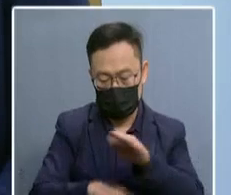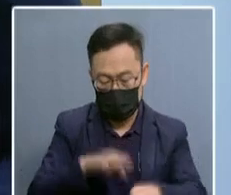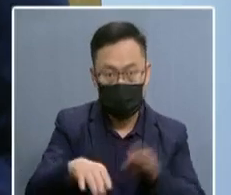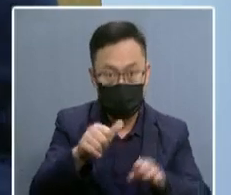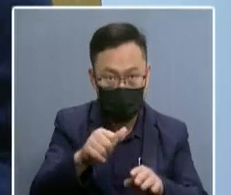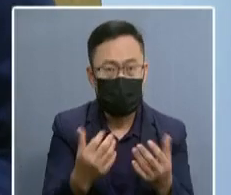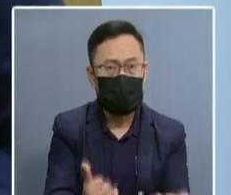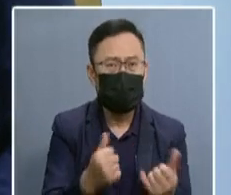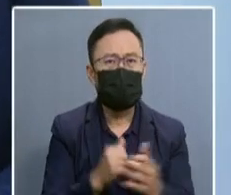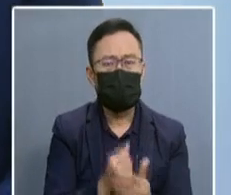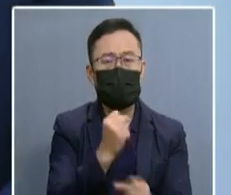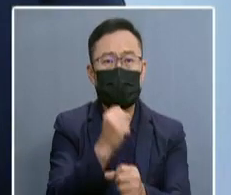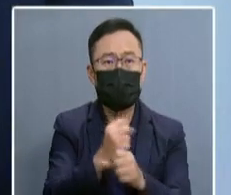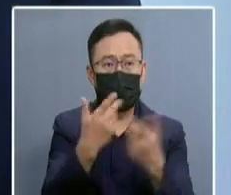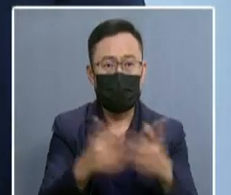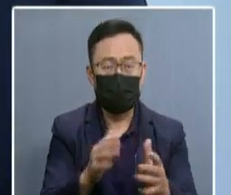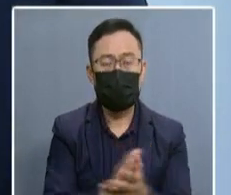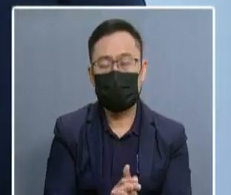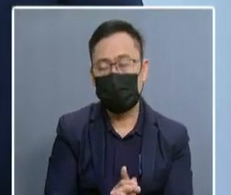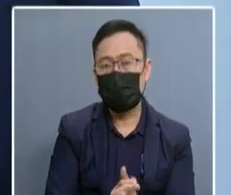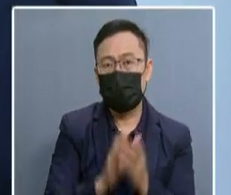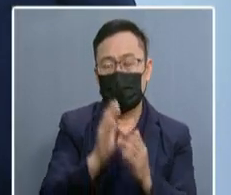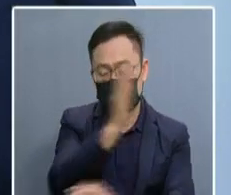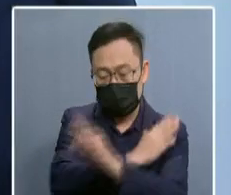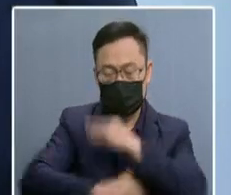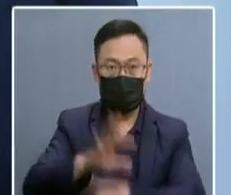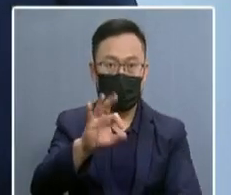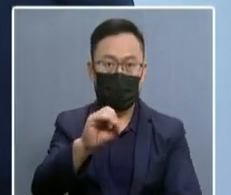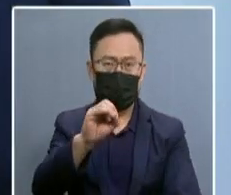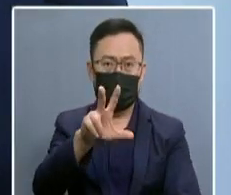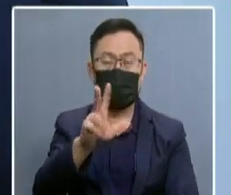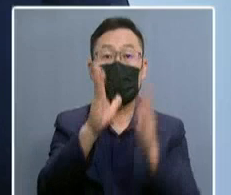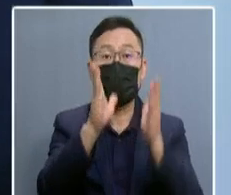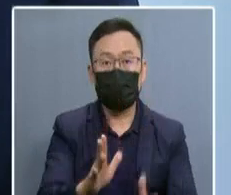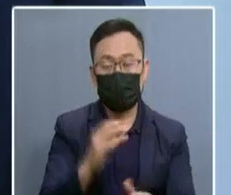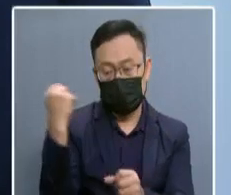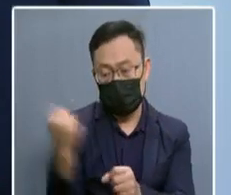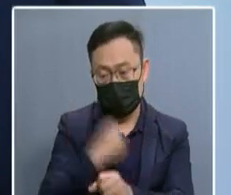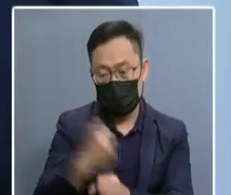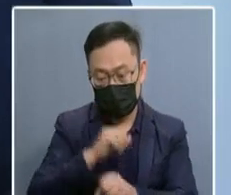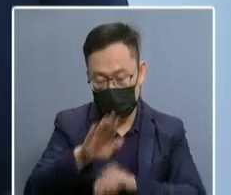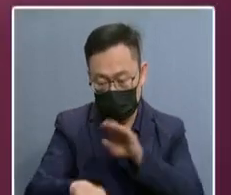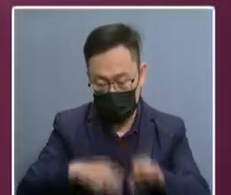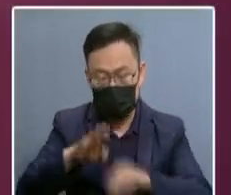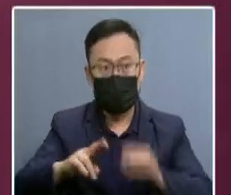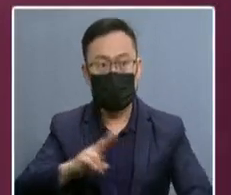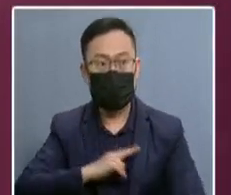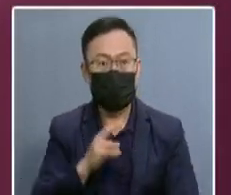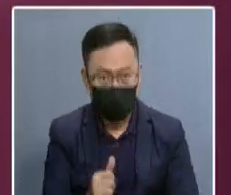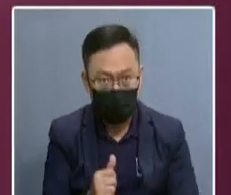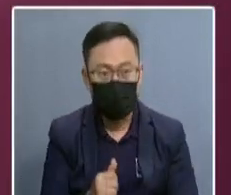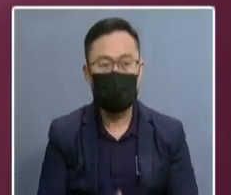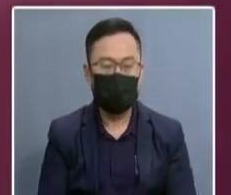วเลขดูมันไม่เยอะแต่เป็นความหมายยิ่งใหญ่ของครอบครัวผู้ที่ไม่เคยมีความหวังมาก่อน รู้สึกว่า